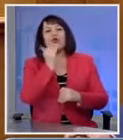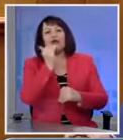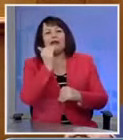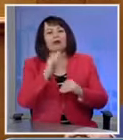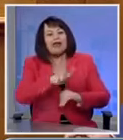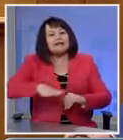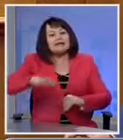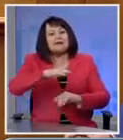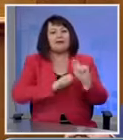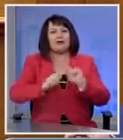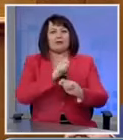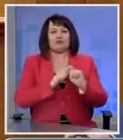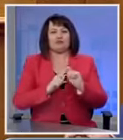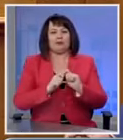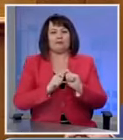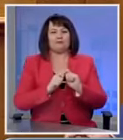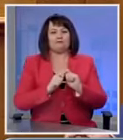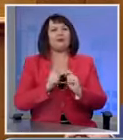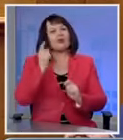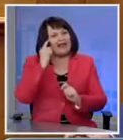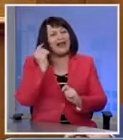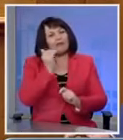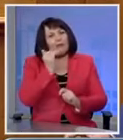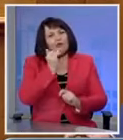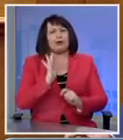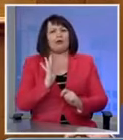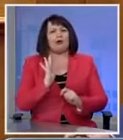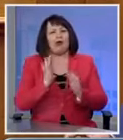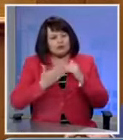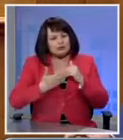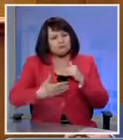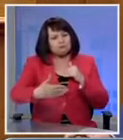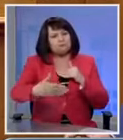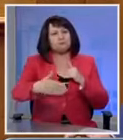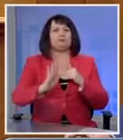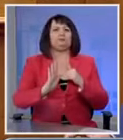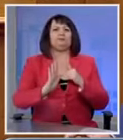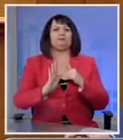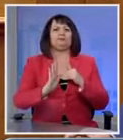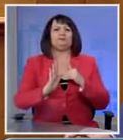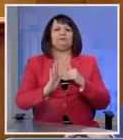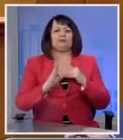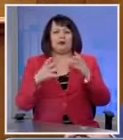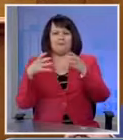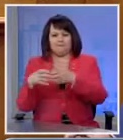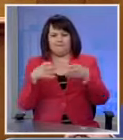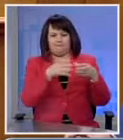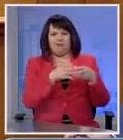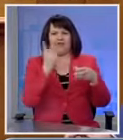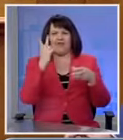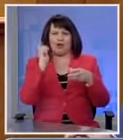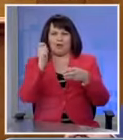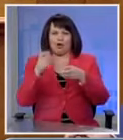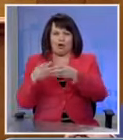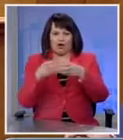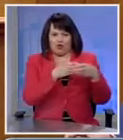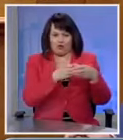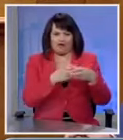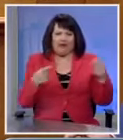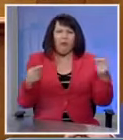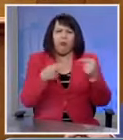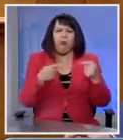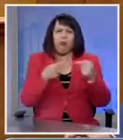συνθήκες ώστε να περάσουμε από έναν άγωνο δικοματισμό του παρελθόντος, δεν ευθύνεται για όλα, αλλά ευθύνεται για